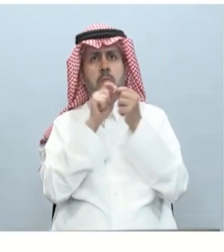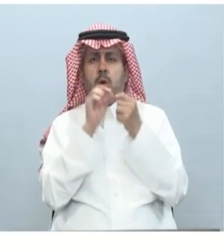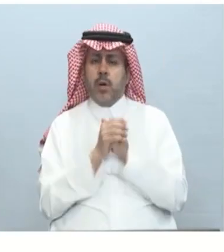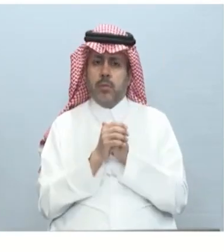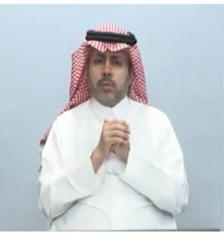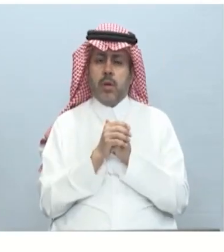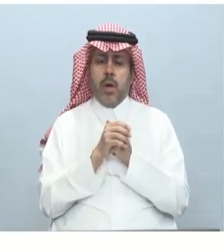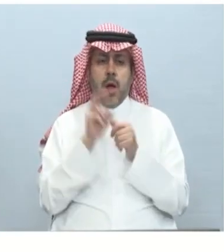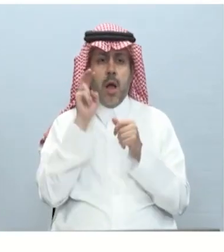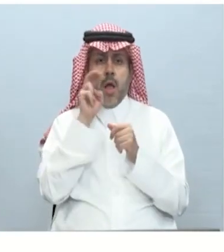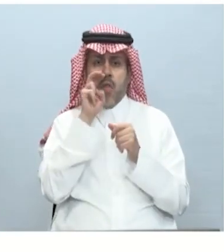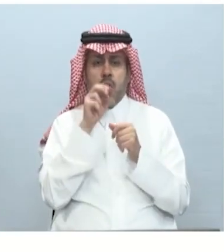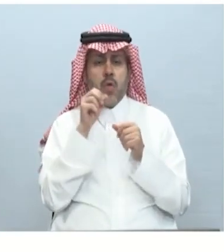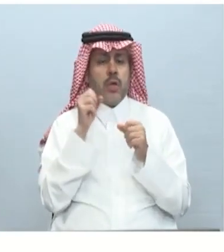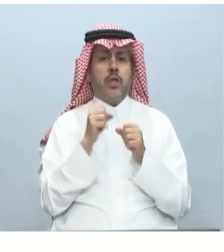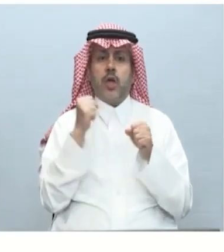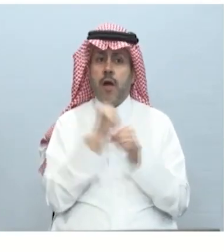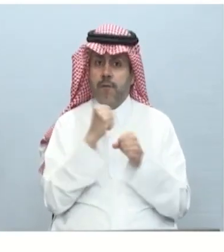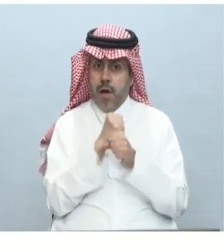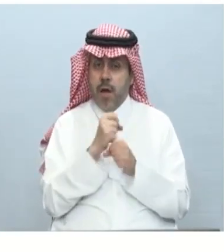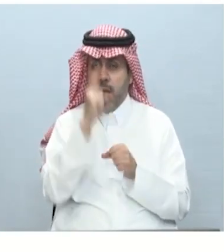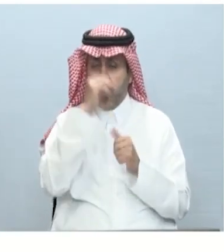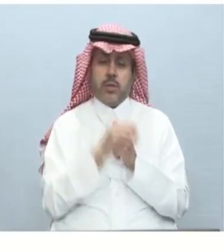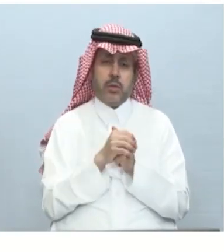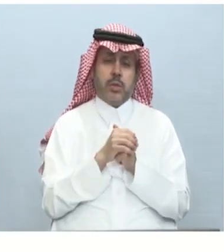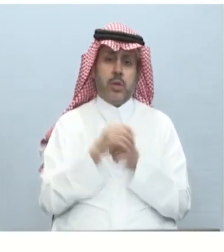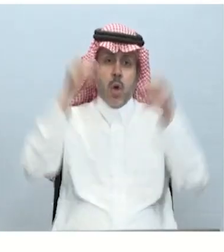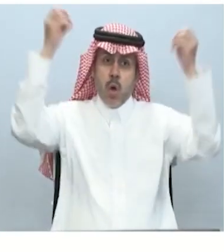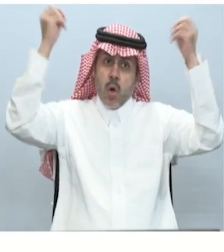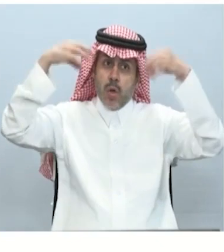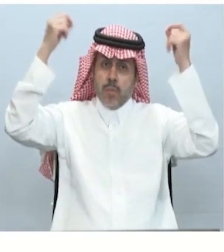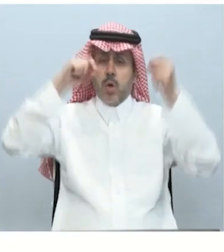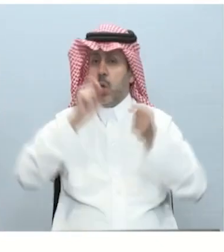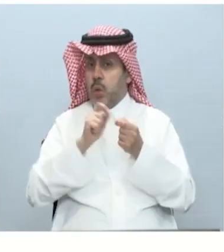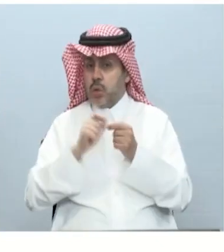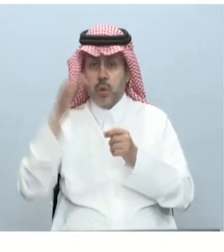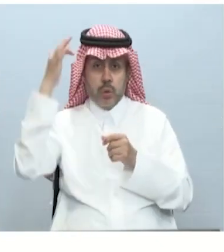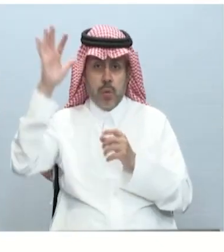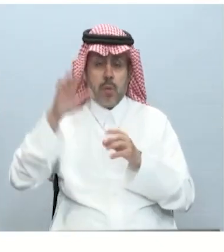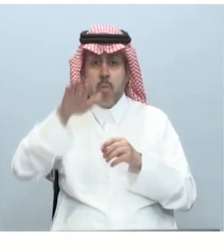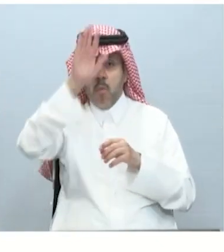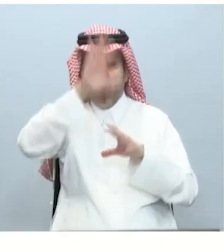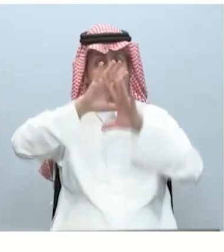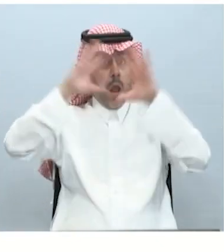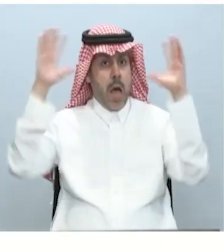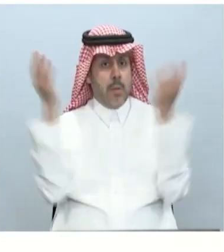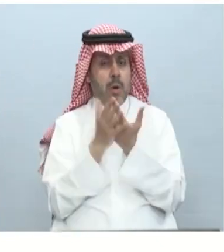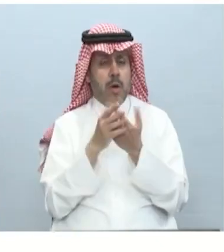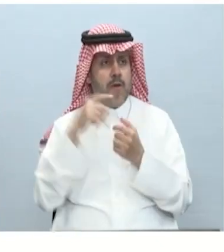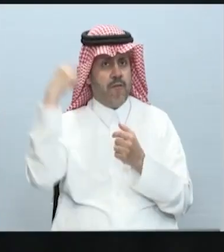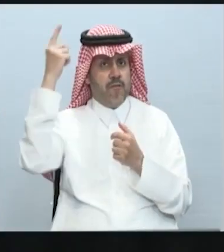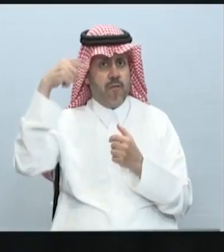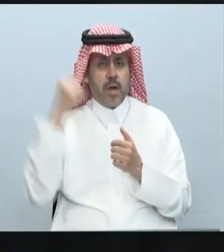في توحيد الربوبيه الخلق والرزق والتدبير الملك الكامل لله جل وعلا وهذا